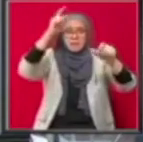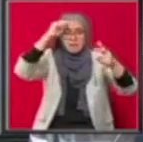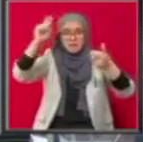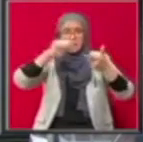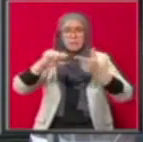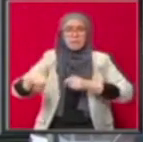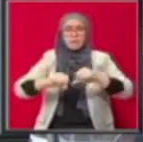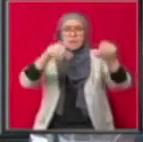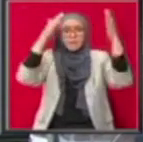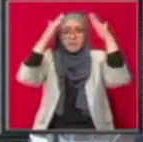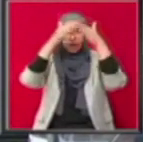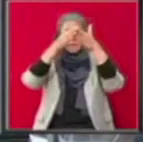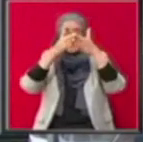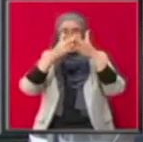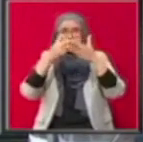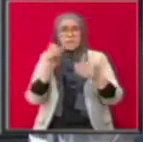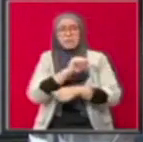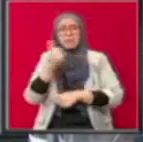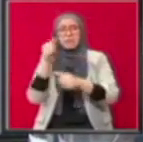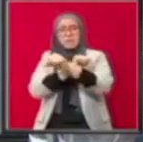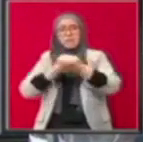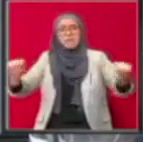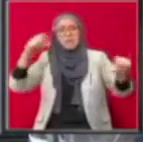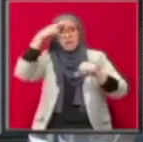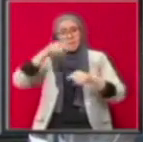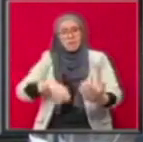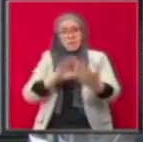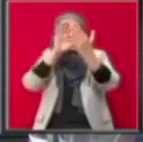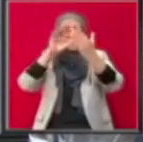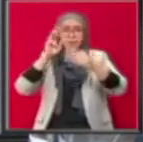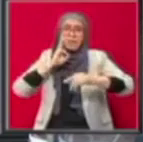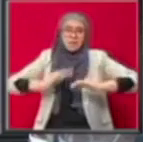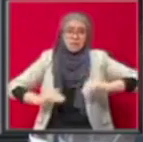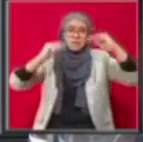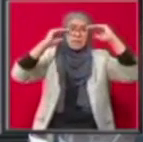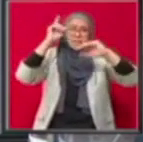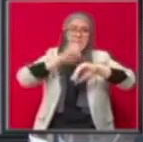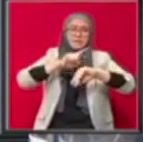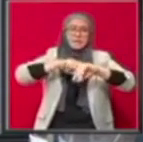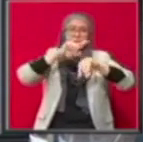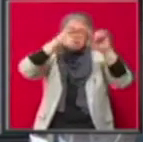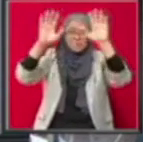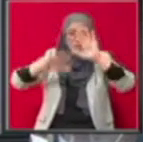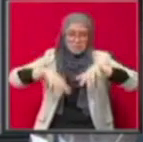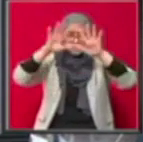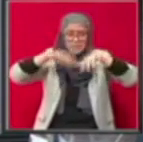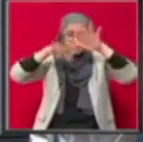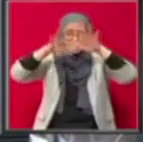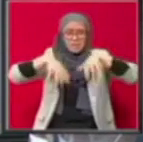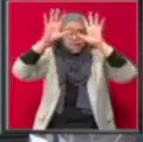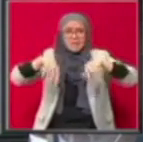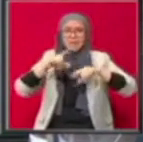Pahang selain kesiapsiagaan ketika menghadapi banjir musim tengkujo penyediaan pelan pengurusan Limbangan